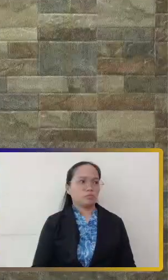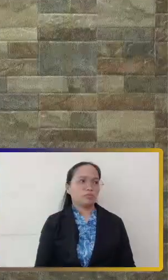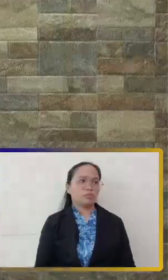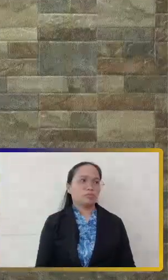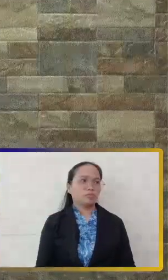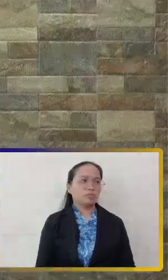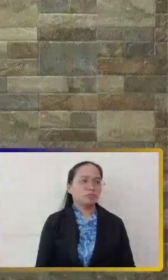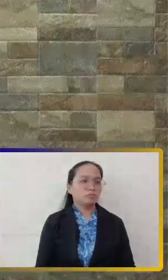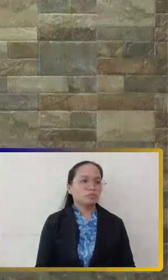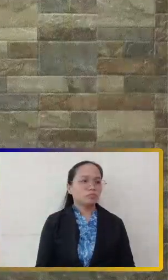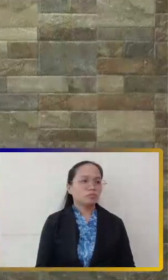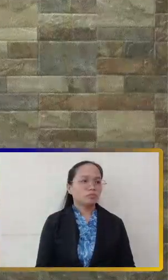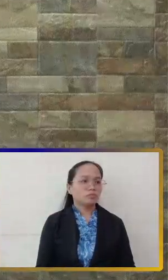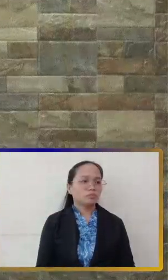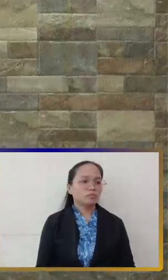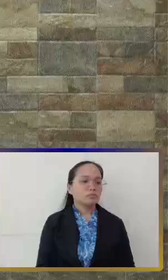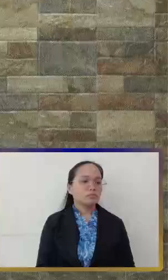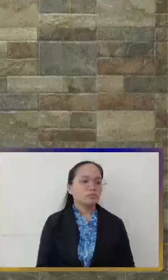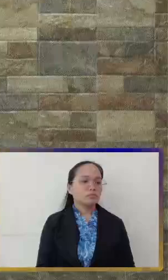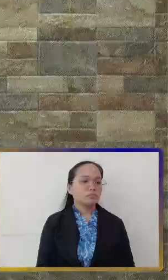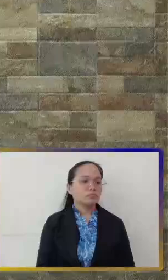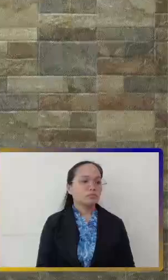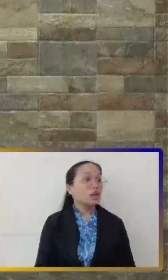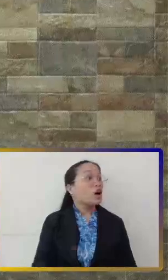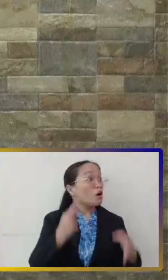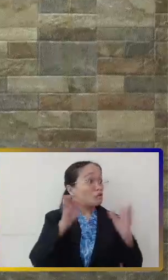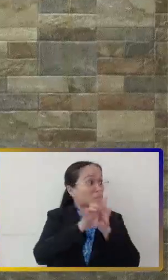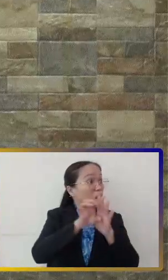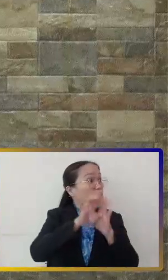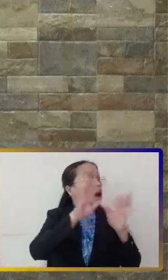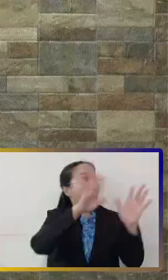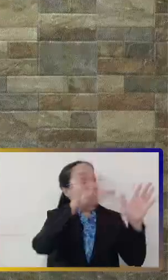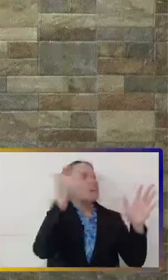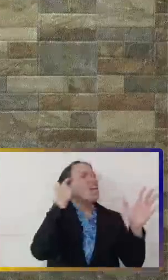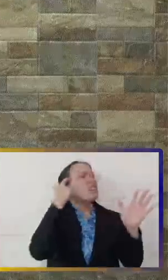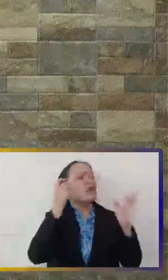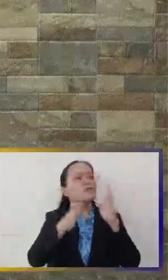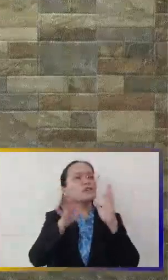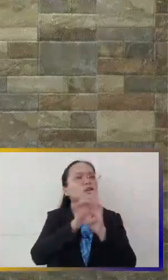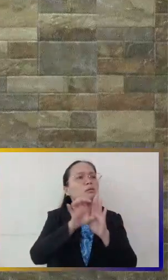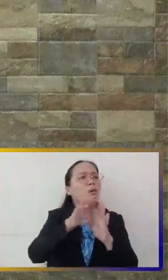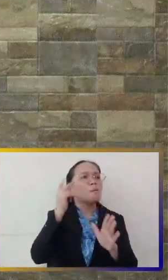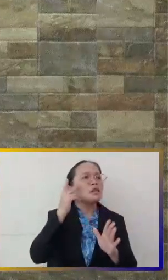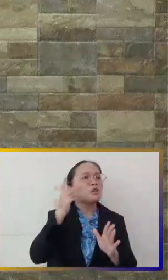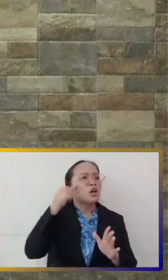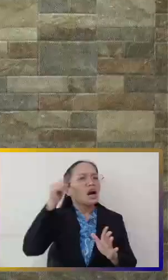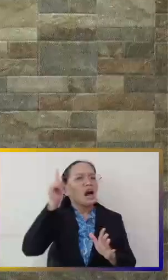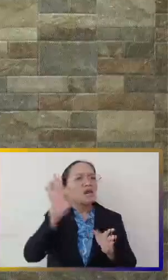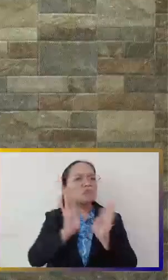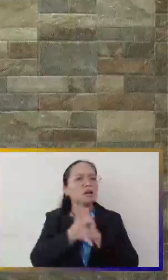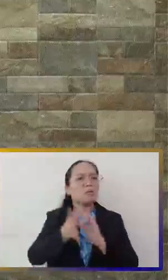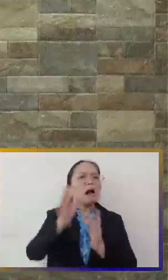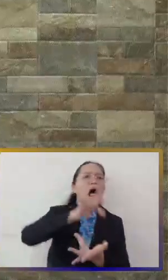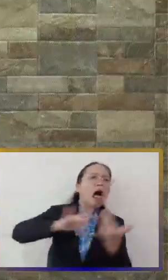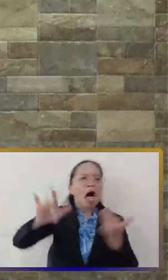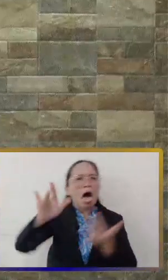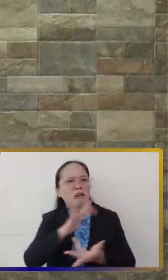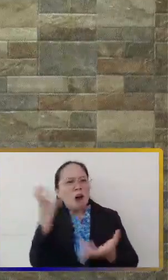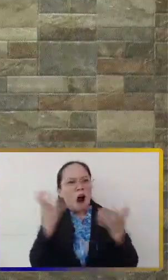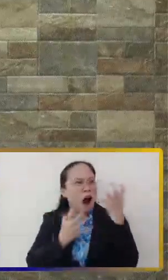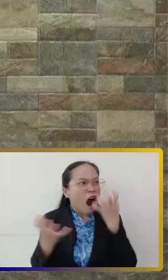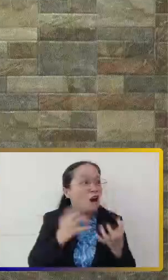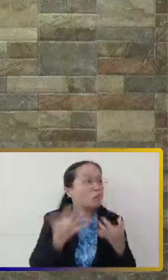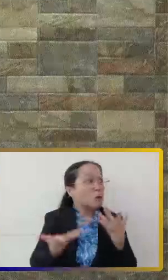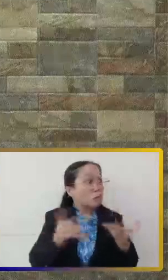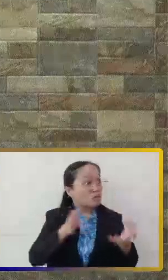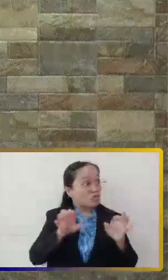Kapatid, look, kung pinatulang ko yung nangyayari sa akin, sabi ko ni Daniel, Pastor, may natutunan naman ako sa iyo. May natutunan naman